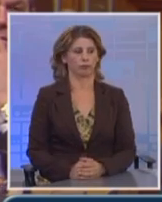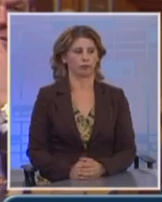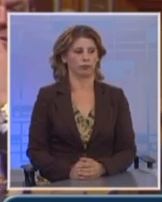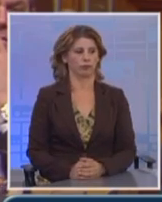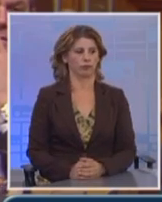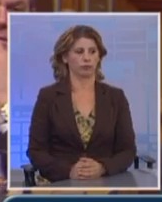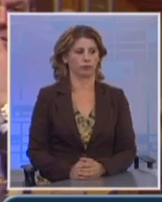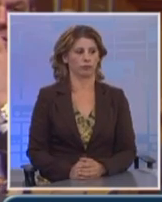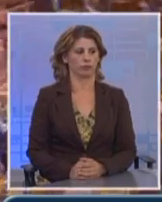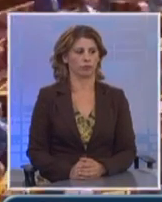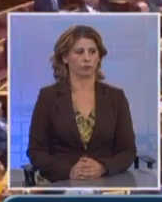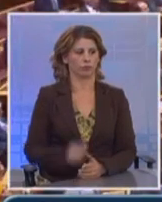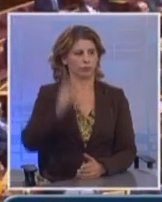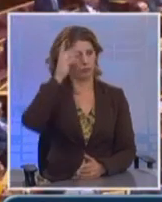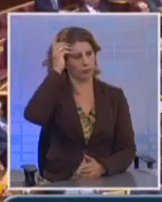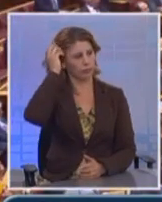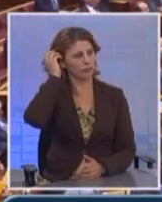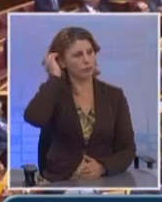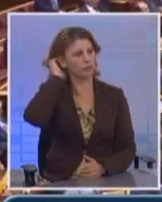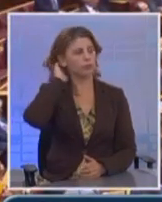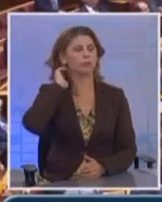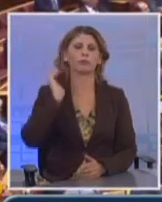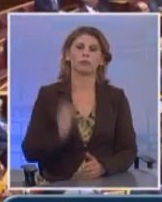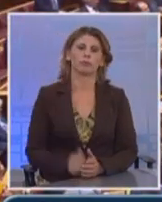Διευκρινίζονται ζητήματα, κύριε Βορύδη. Κλείνω δύο ζητήματα.